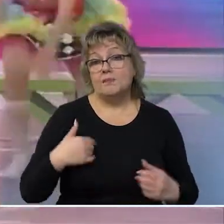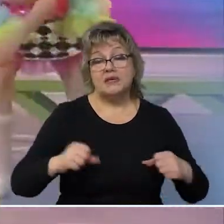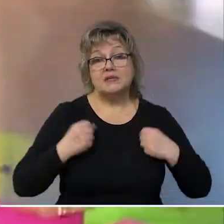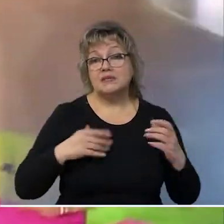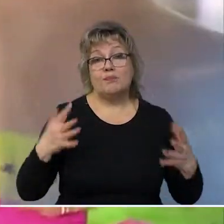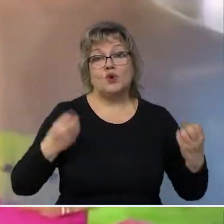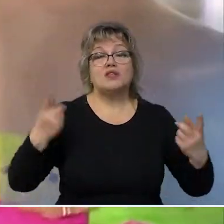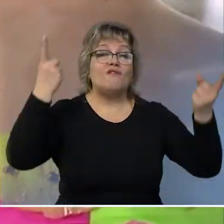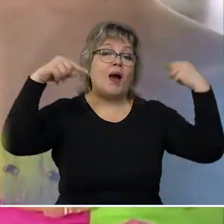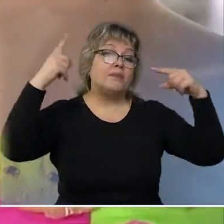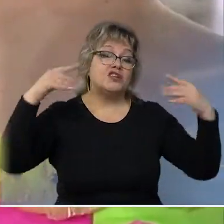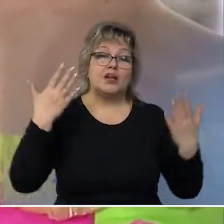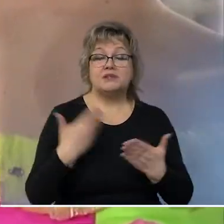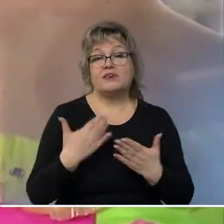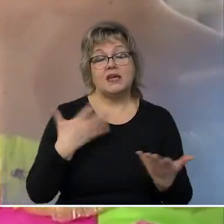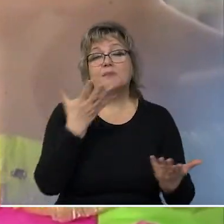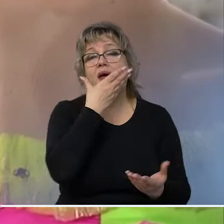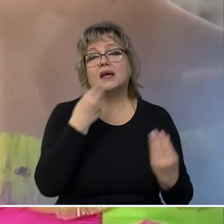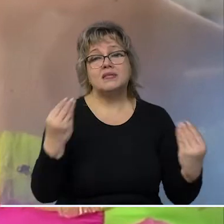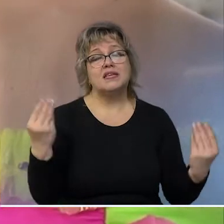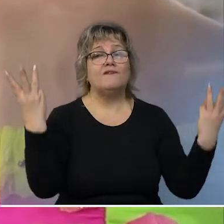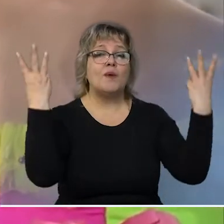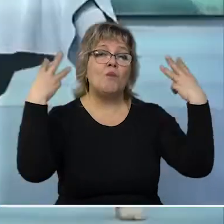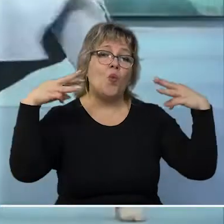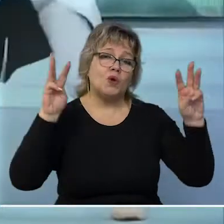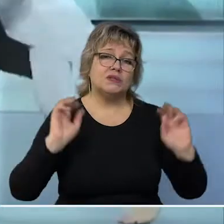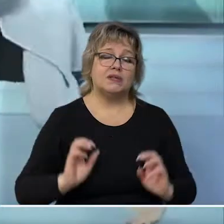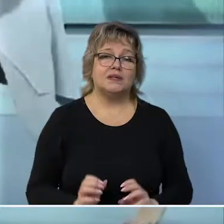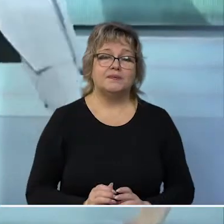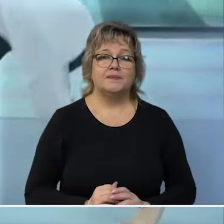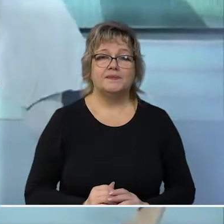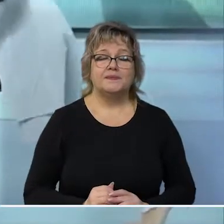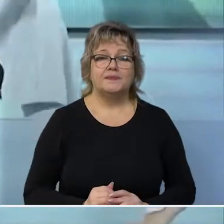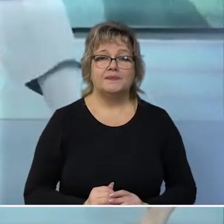Весь танец мы просто воображаем, представляем, какие мы красивые, модные.